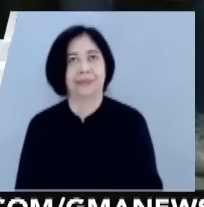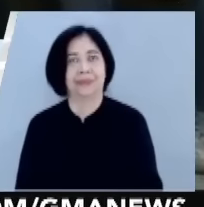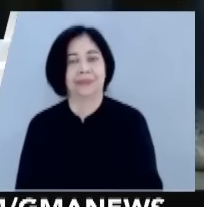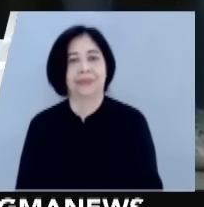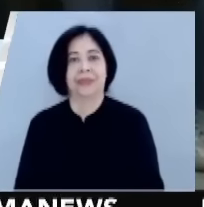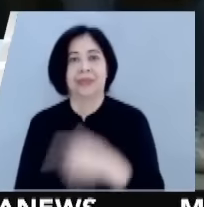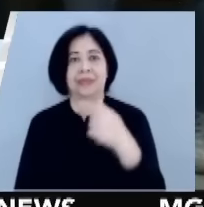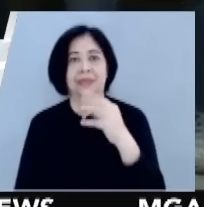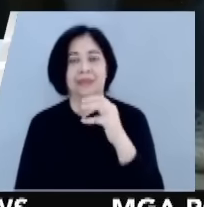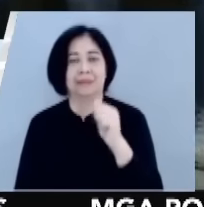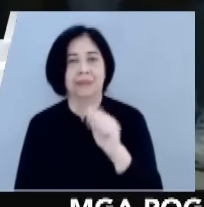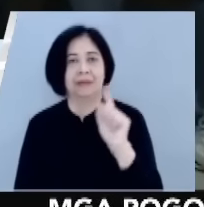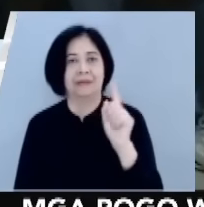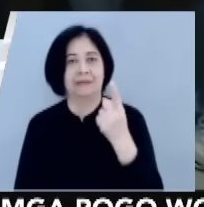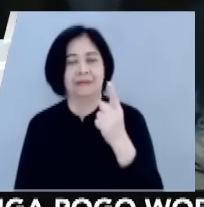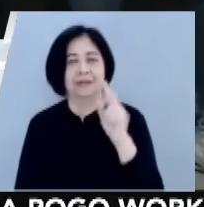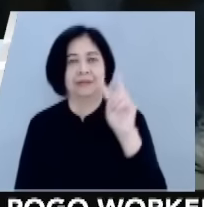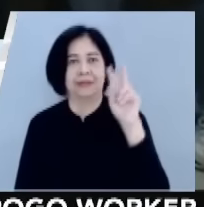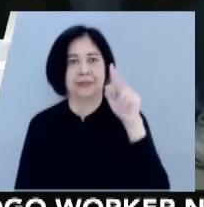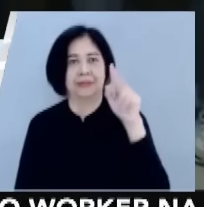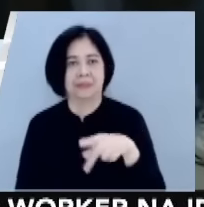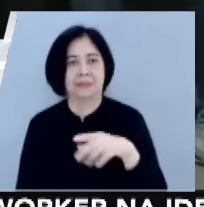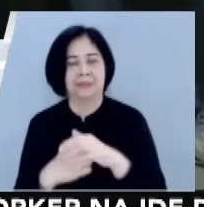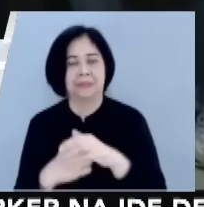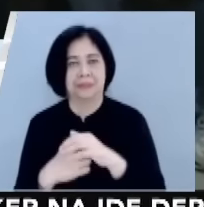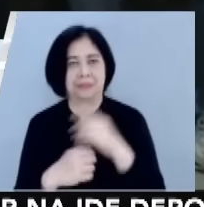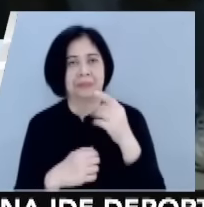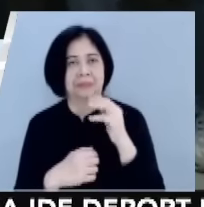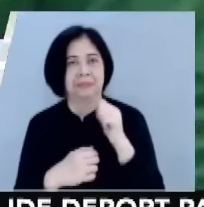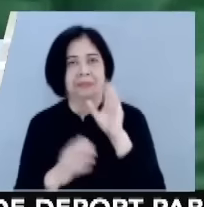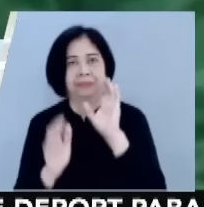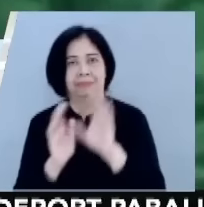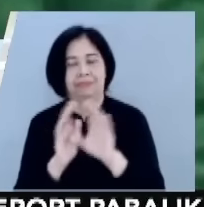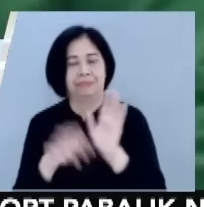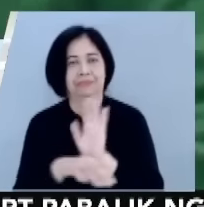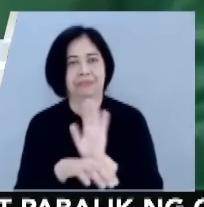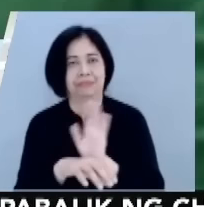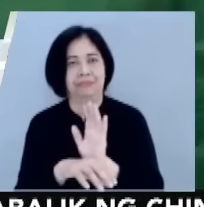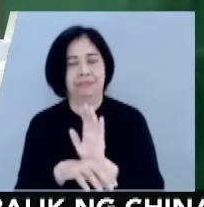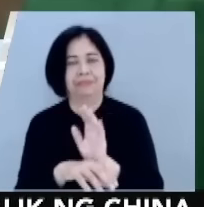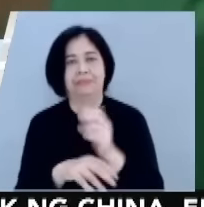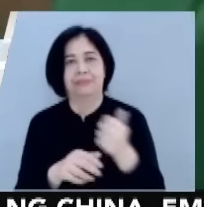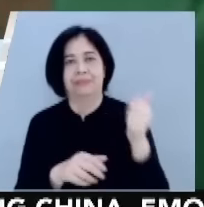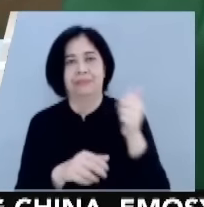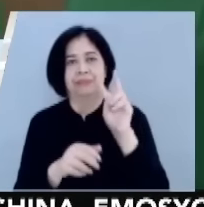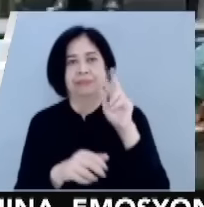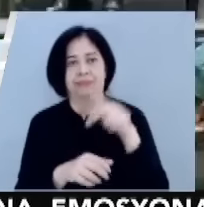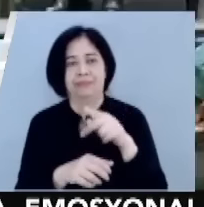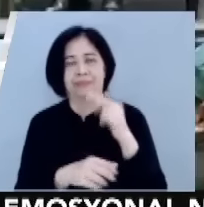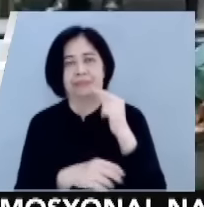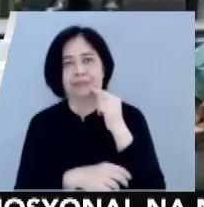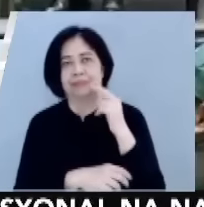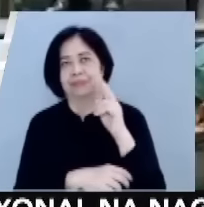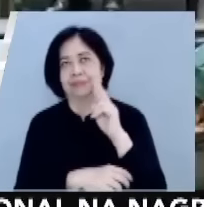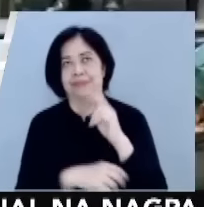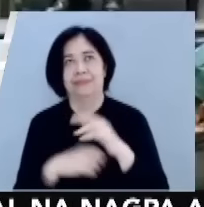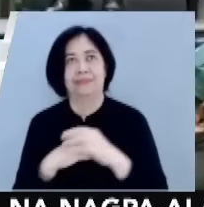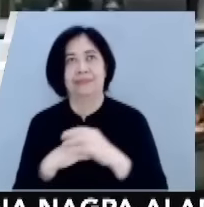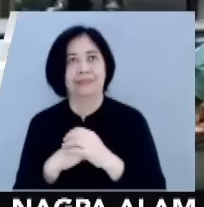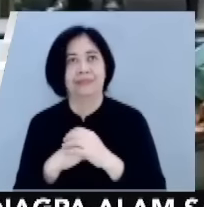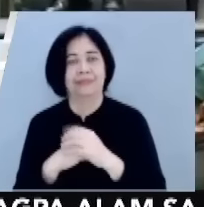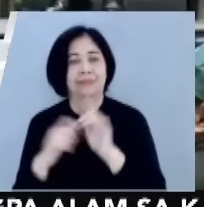Affairs First Vice President at GMA Pictures Executive Vice President Nessa Valdelion. Dumalo rin